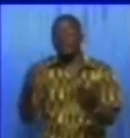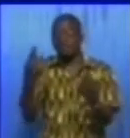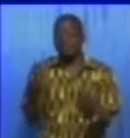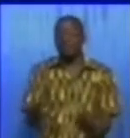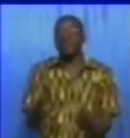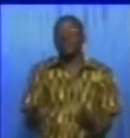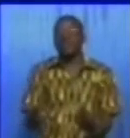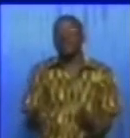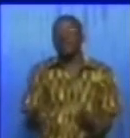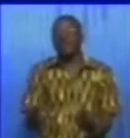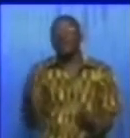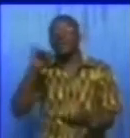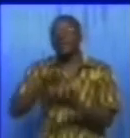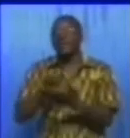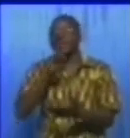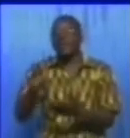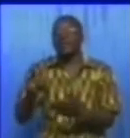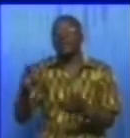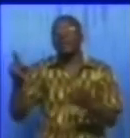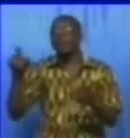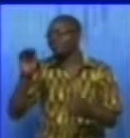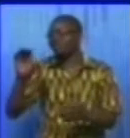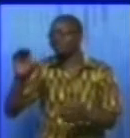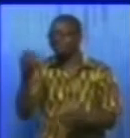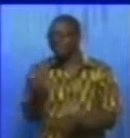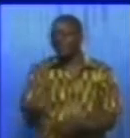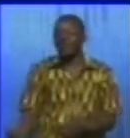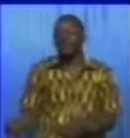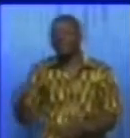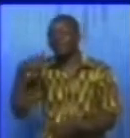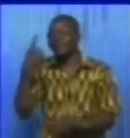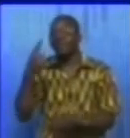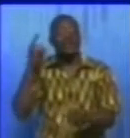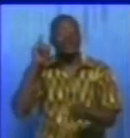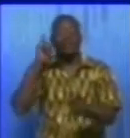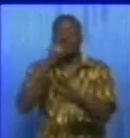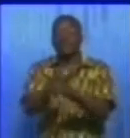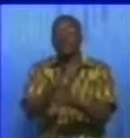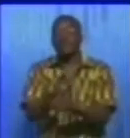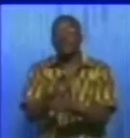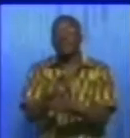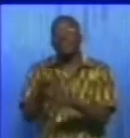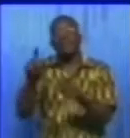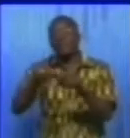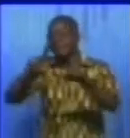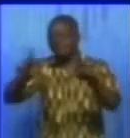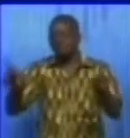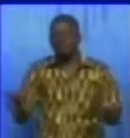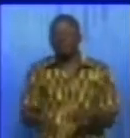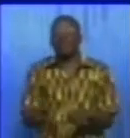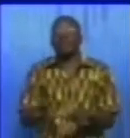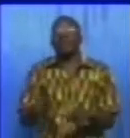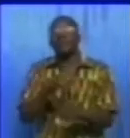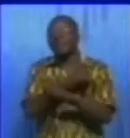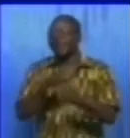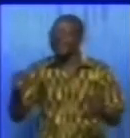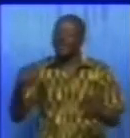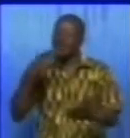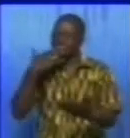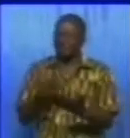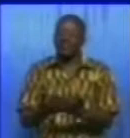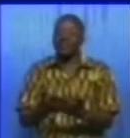ce n'est pas des extraterrestres, c'est des choses qui sont vécues presque en live. Et c'est très très louable